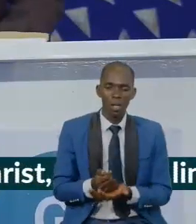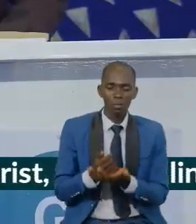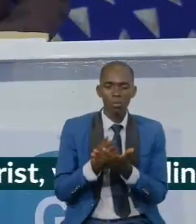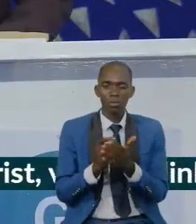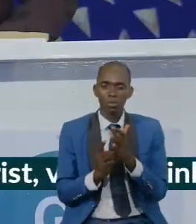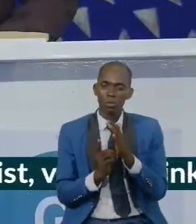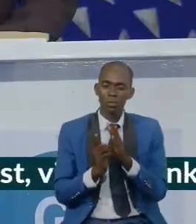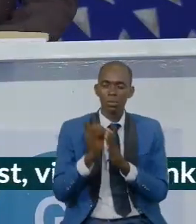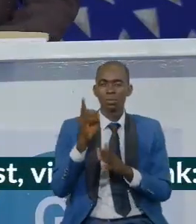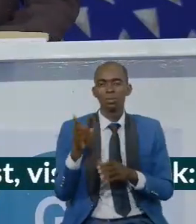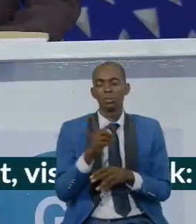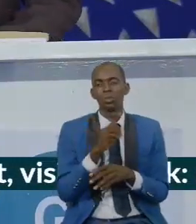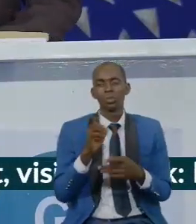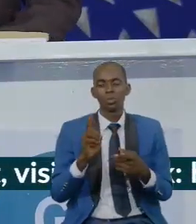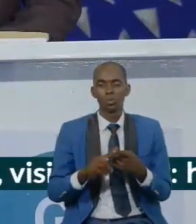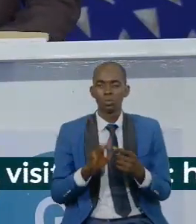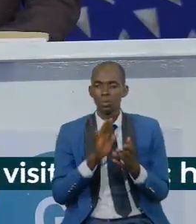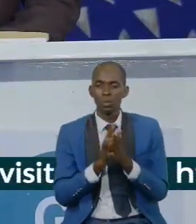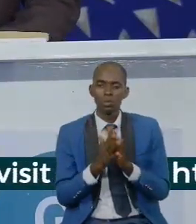God.